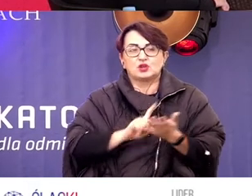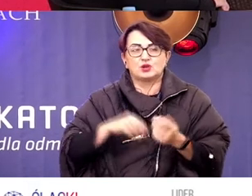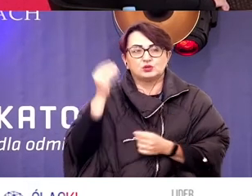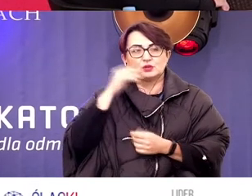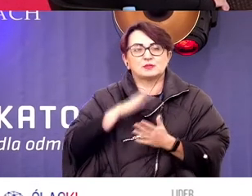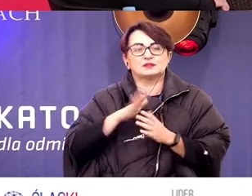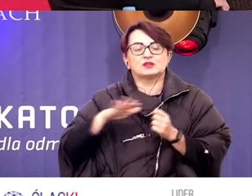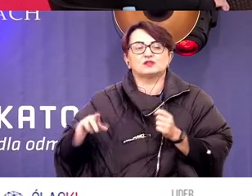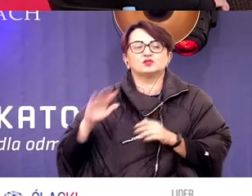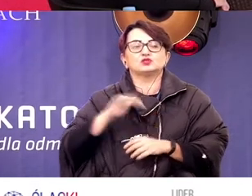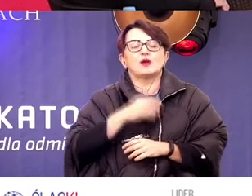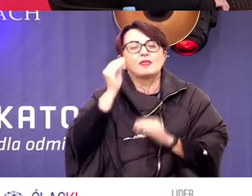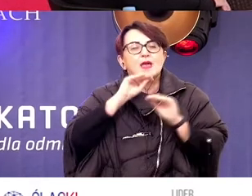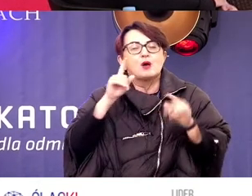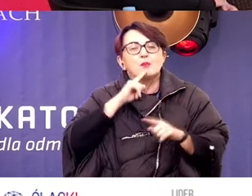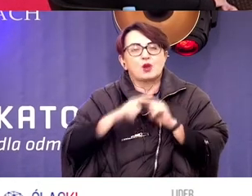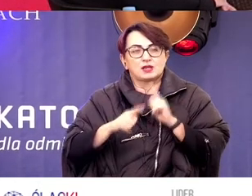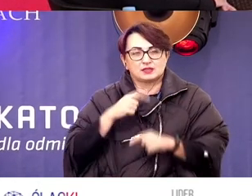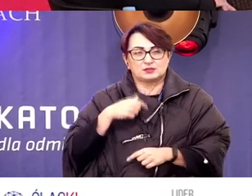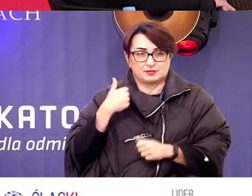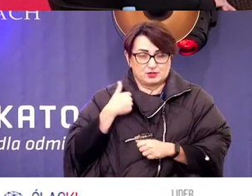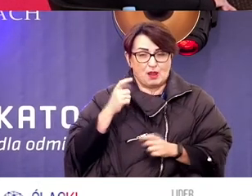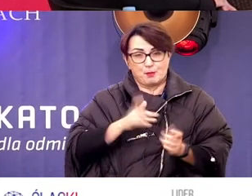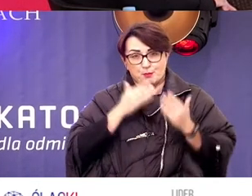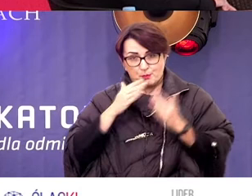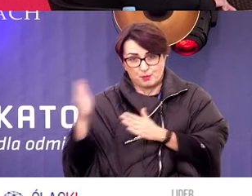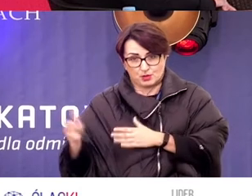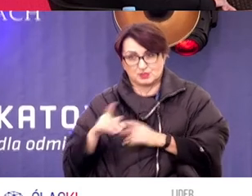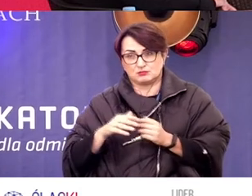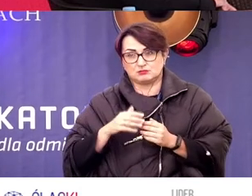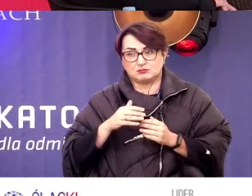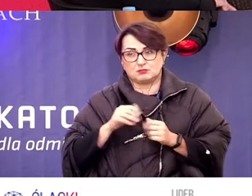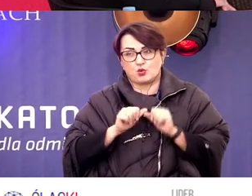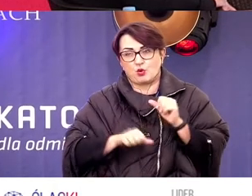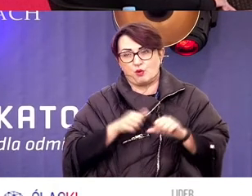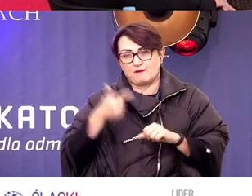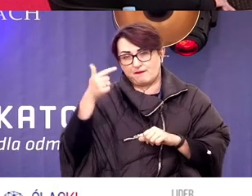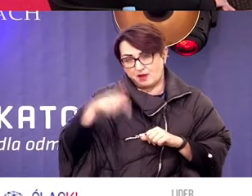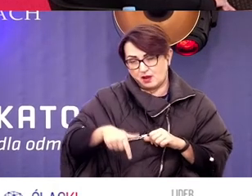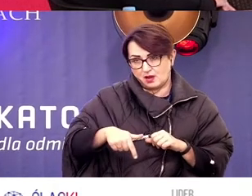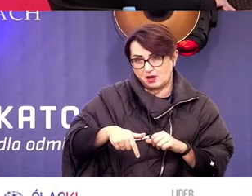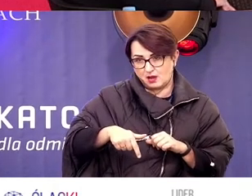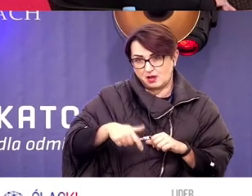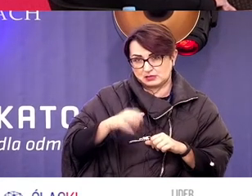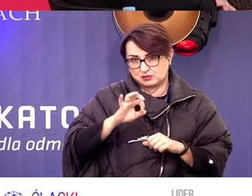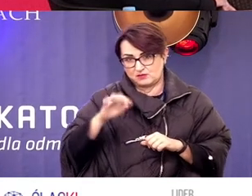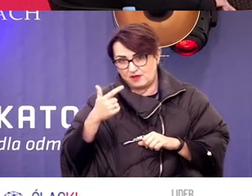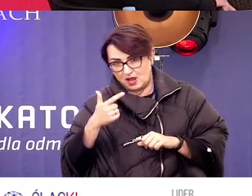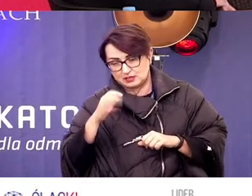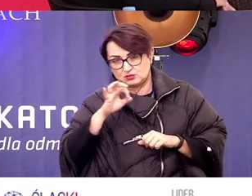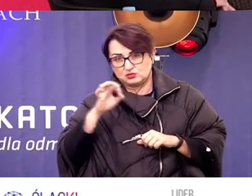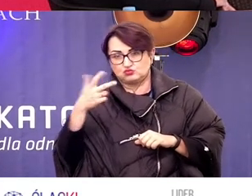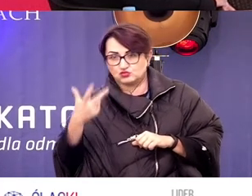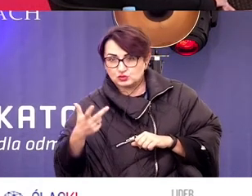Nauk Politycznych i dzięki temu w przyszłości, czyli już w latach, w roku 2002,